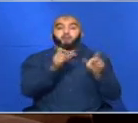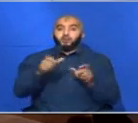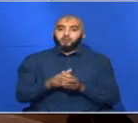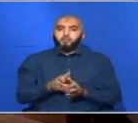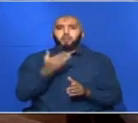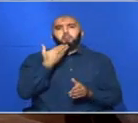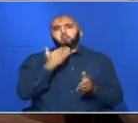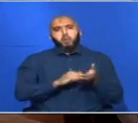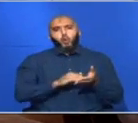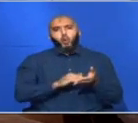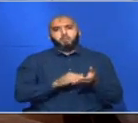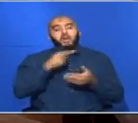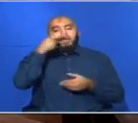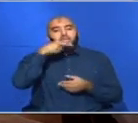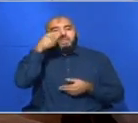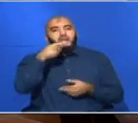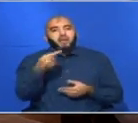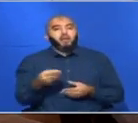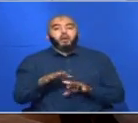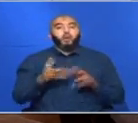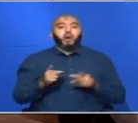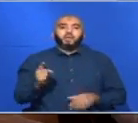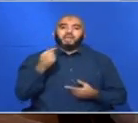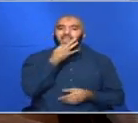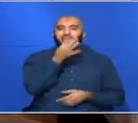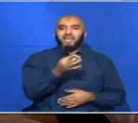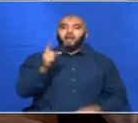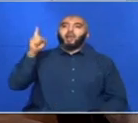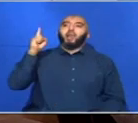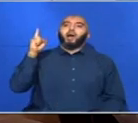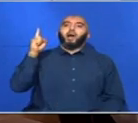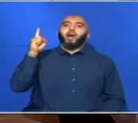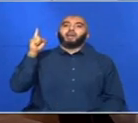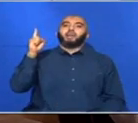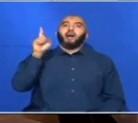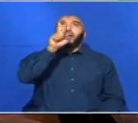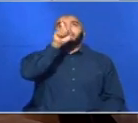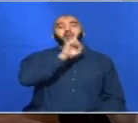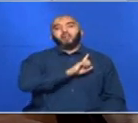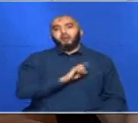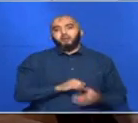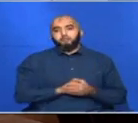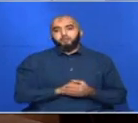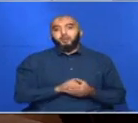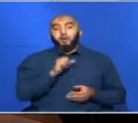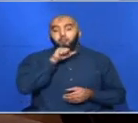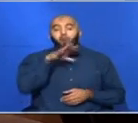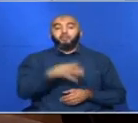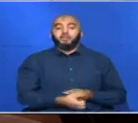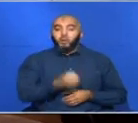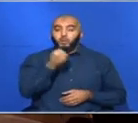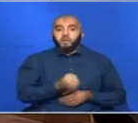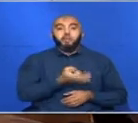لان النبي عليه الصلاه والسلام يقول افضل ما قلته انا والنبيون من قبل لا اله